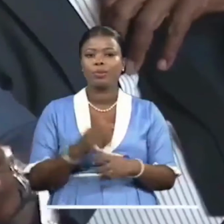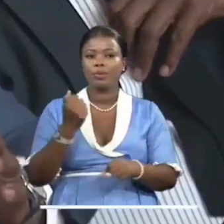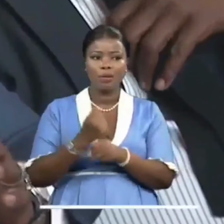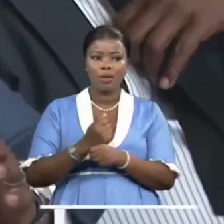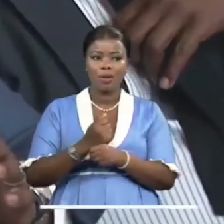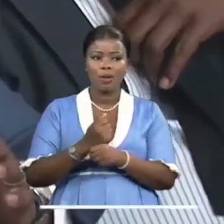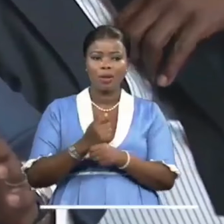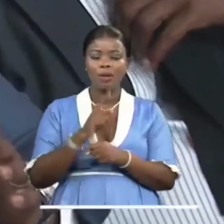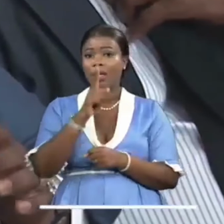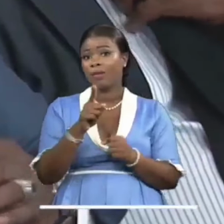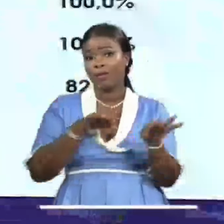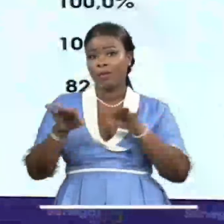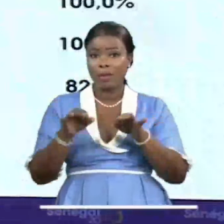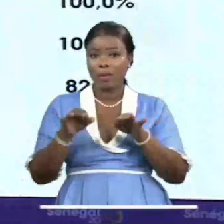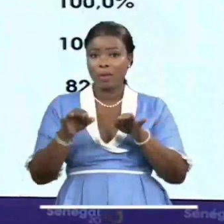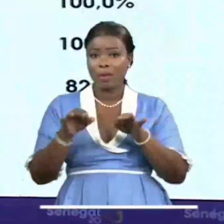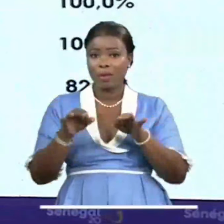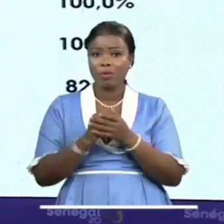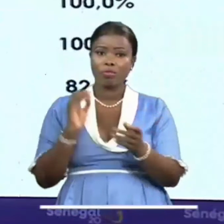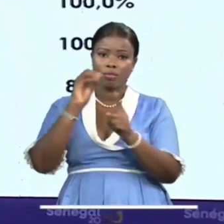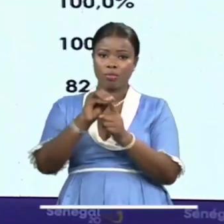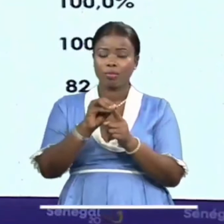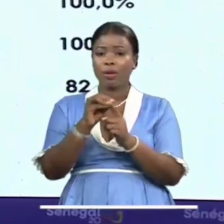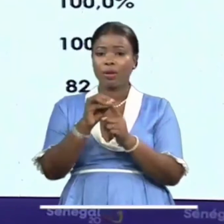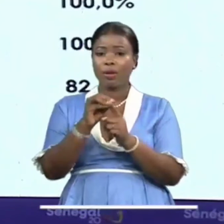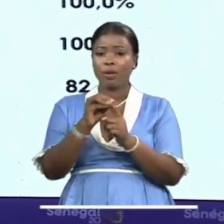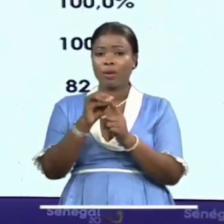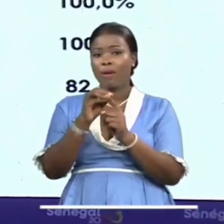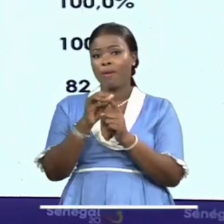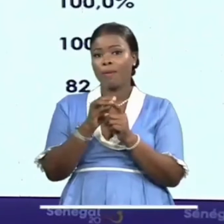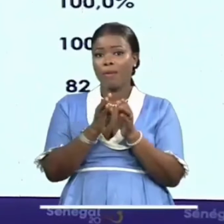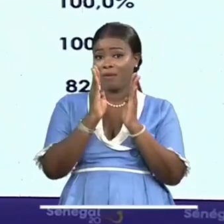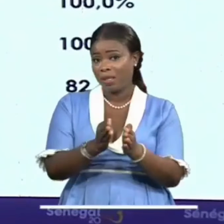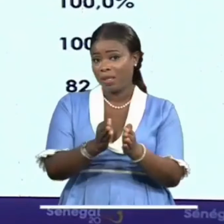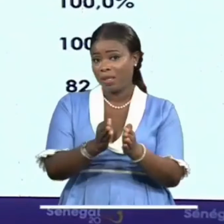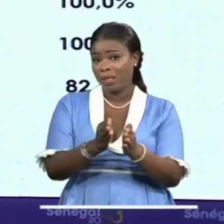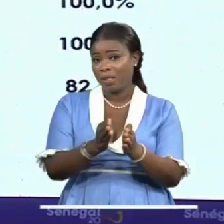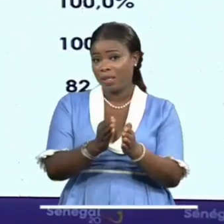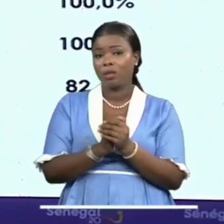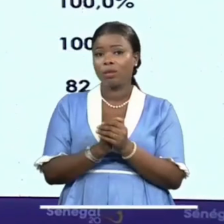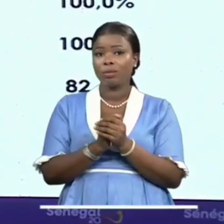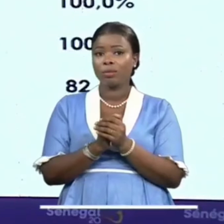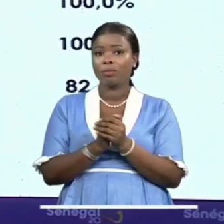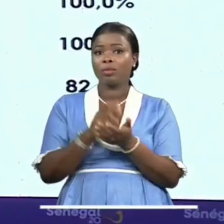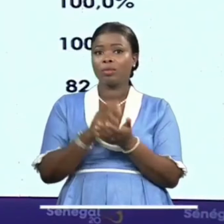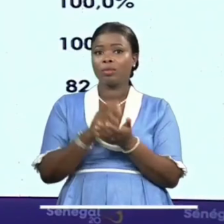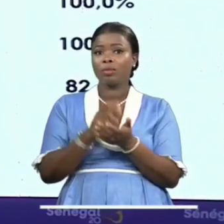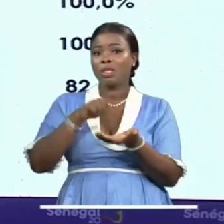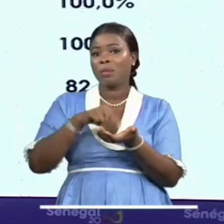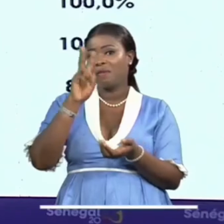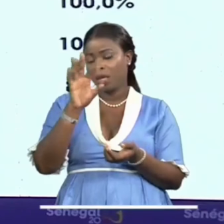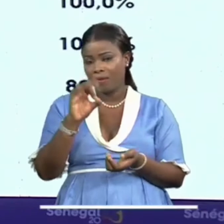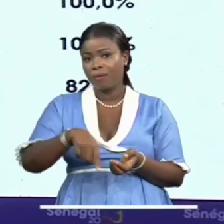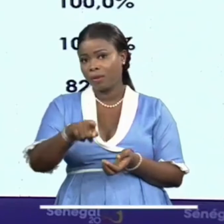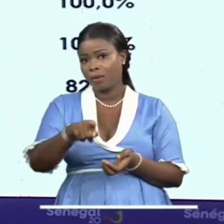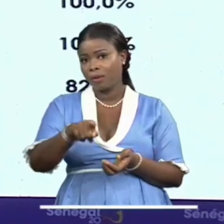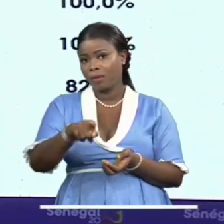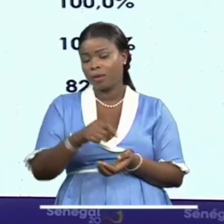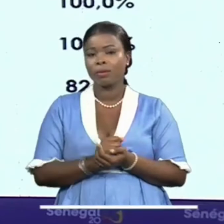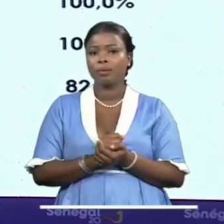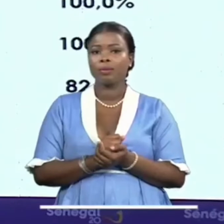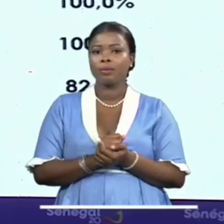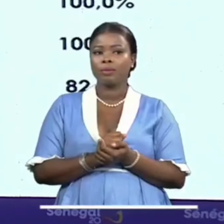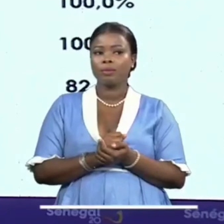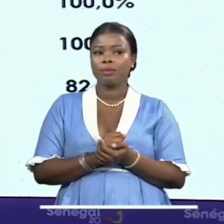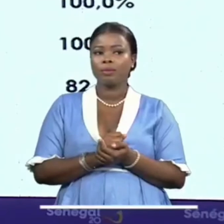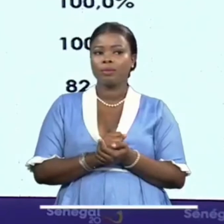si les objectifs qui sont fixés à l'horizon 2029 le PIB par le revenu par tête çaàdire le revenu moyen